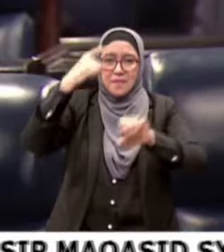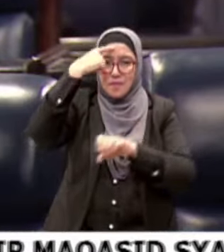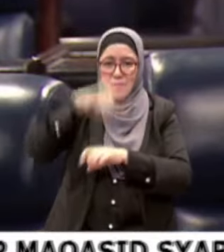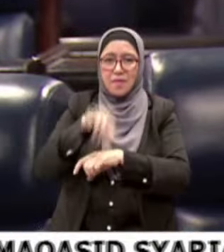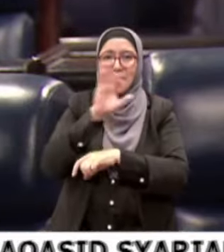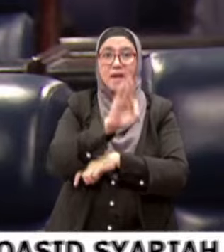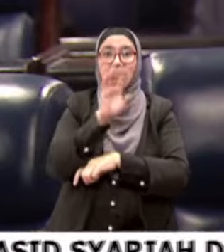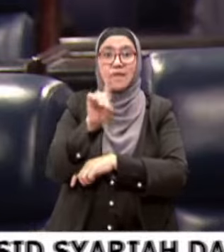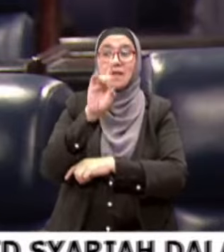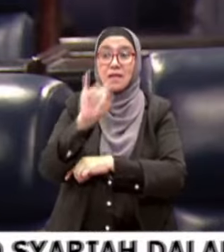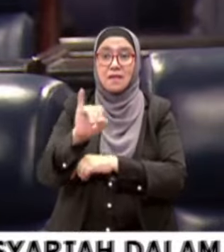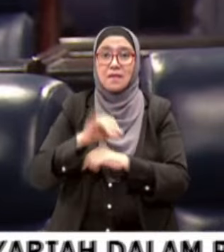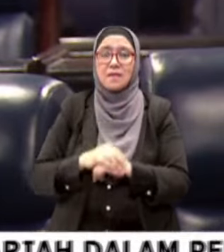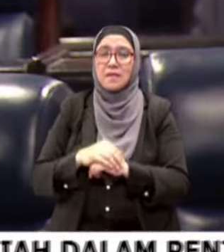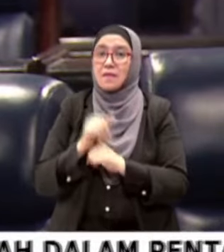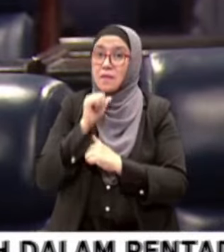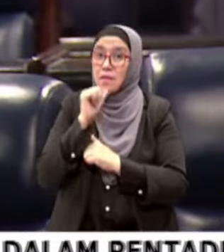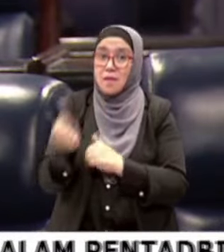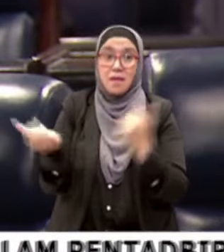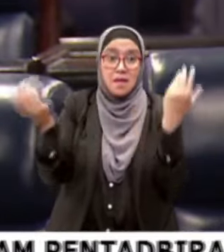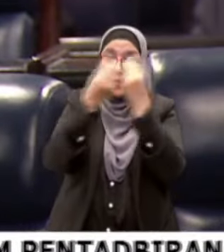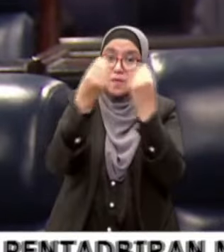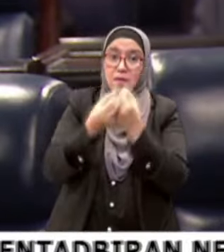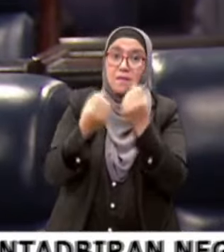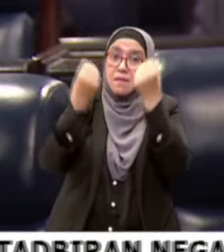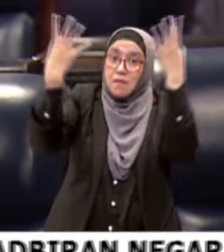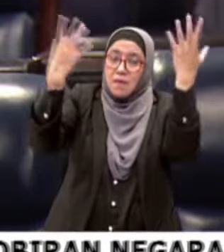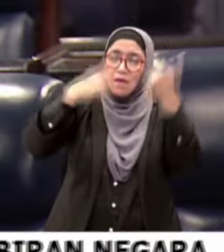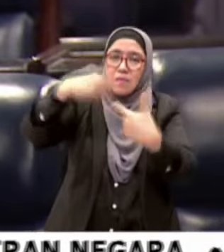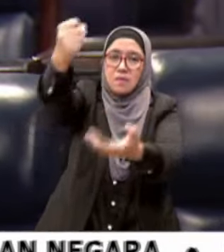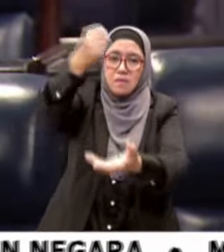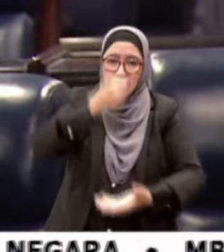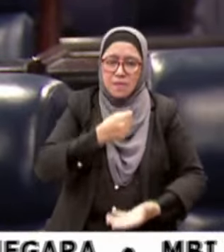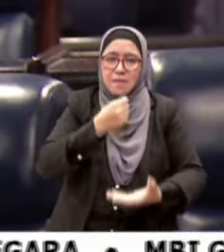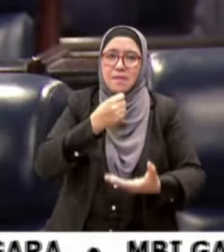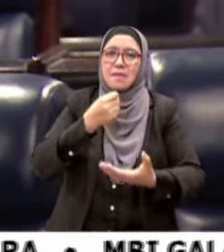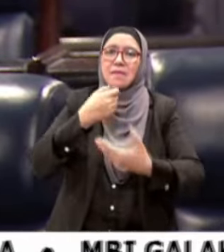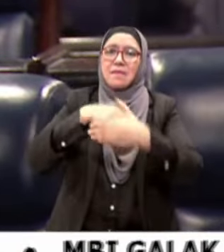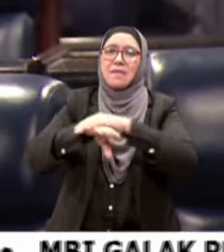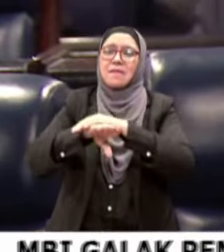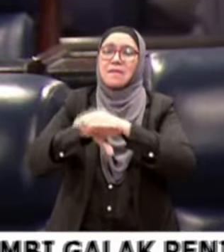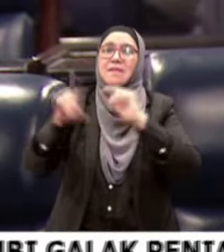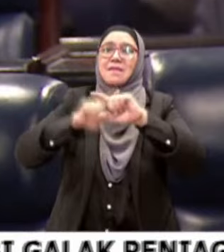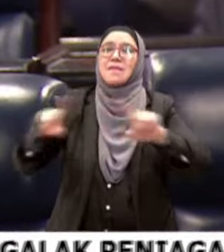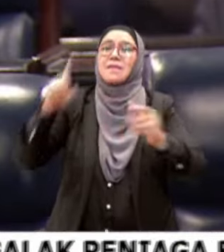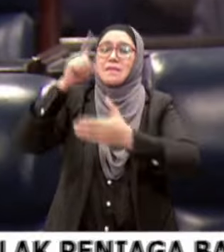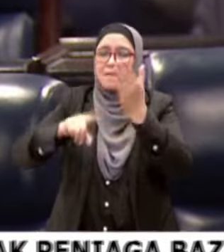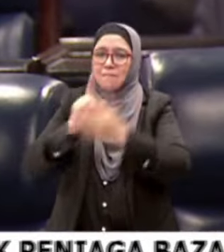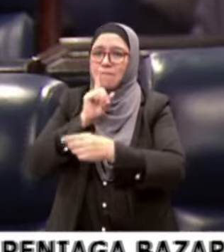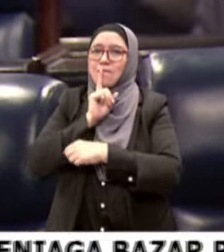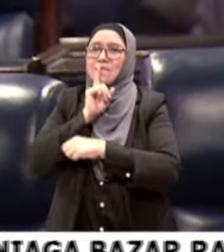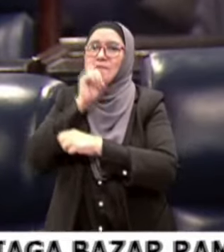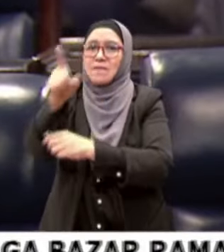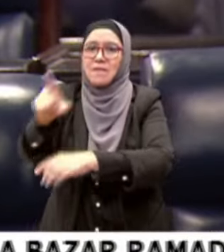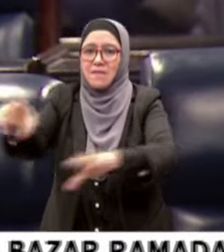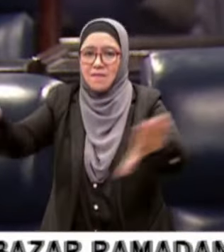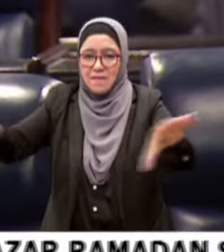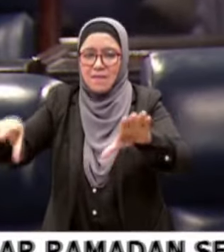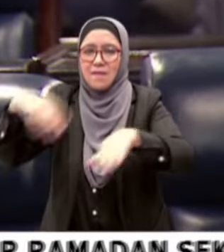saja tetapi juga apa yang direalisasikan dan kita juga ada apa